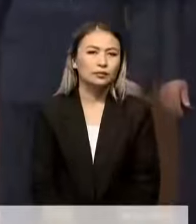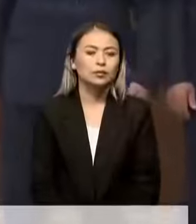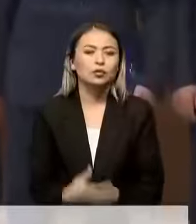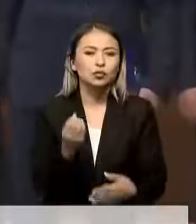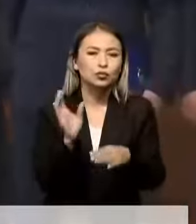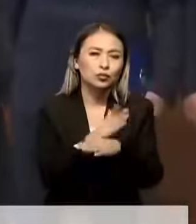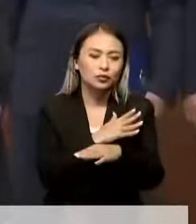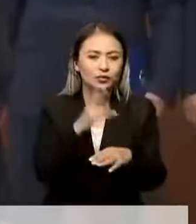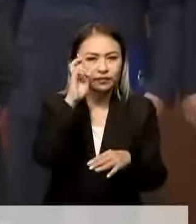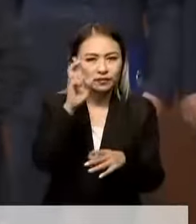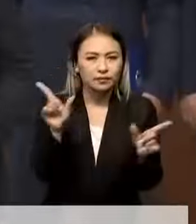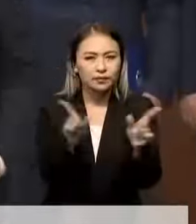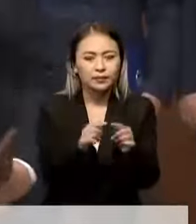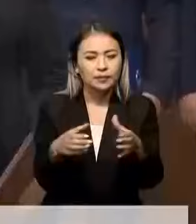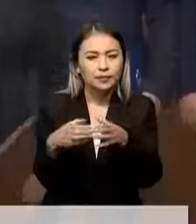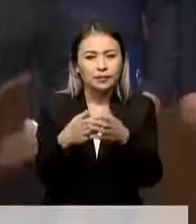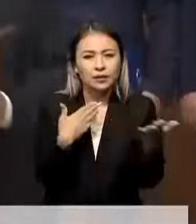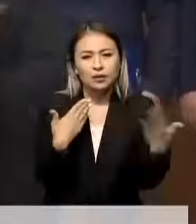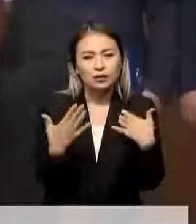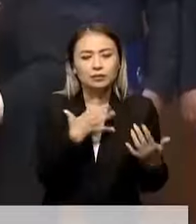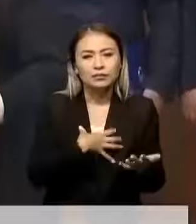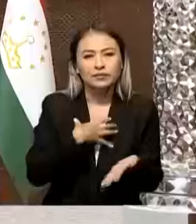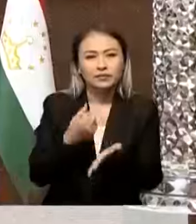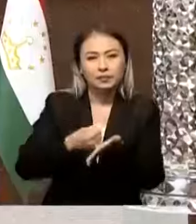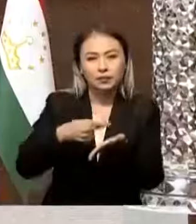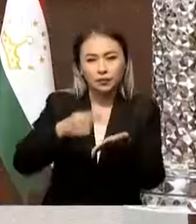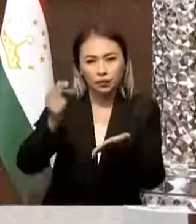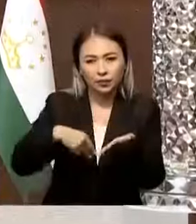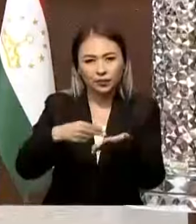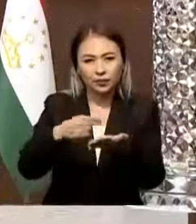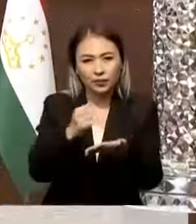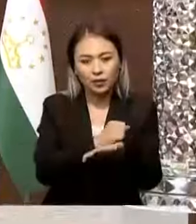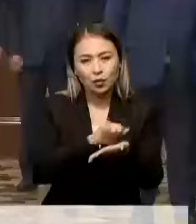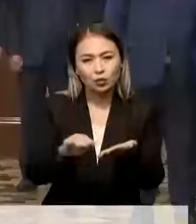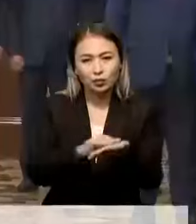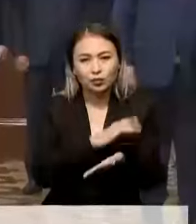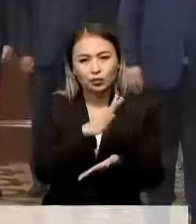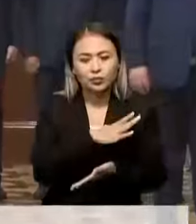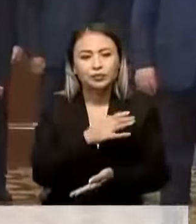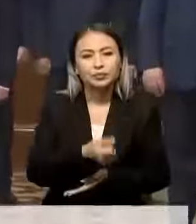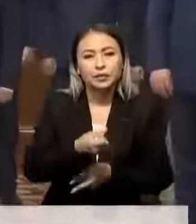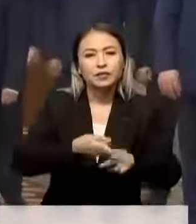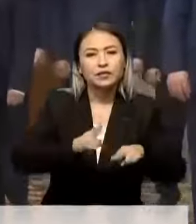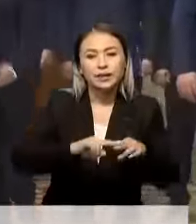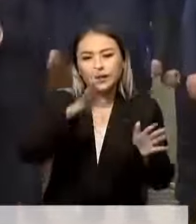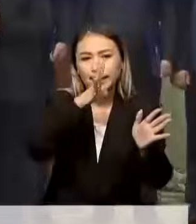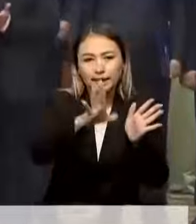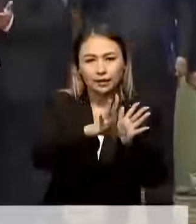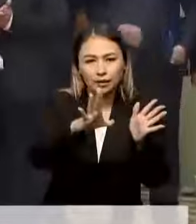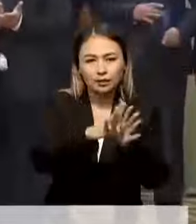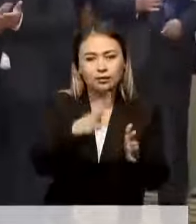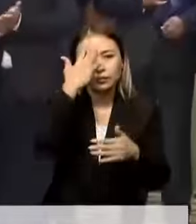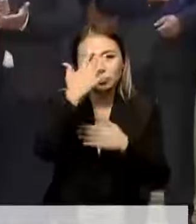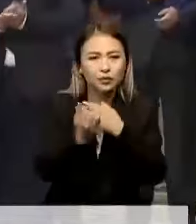Бұдан бөлек, қос мемлекеттің үкіметтік делегациялары арасында маңызды меморандумдарға қол қойылды. Тараптар құжат алмасып, қол алысты. Ол энергетика, мұнай-газ,